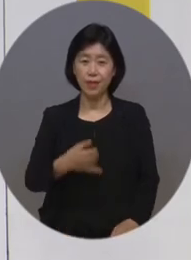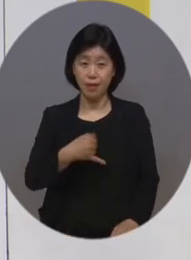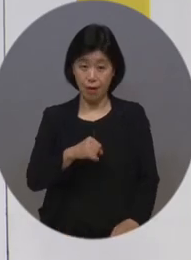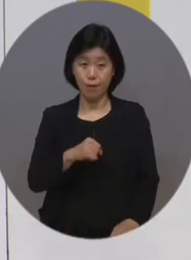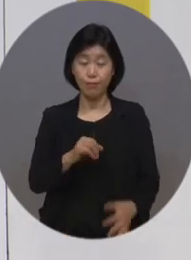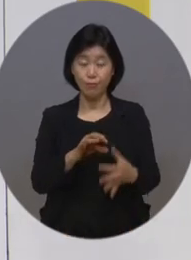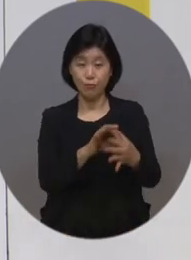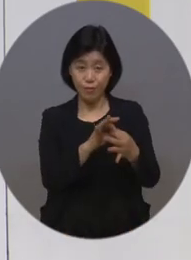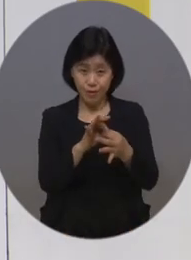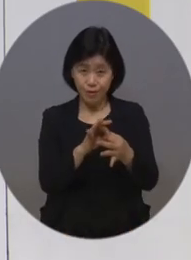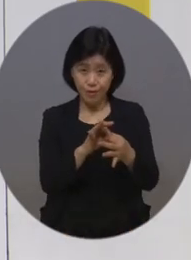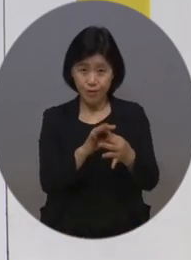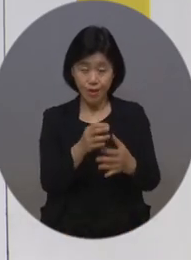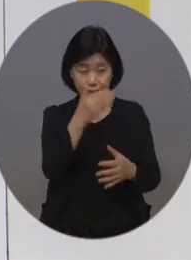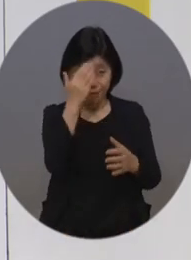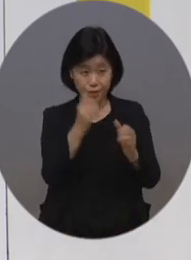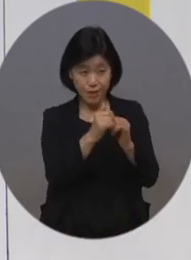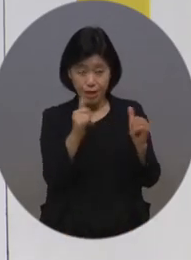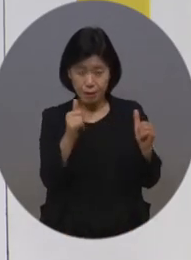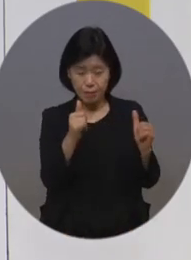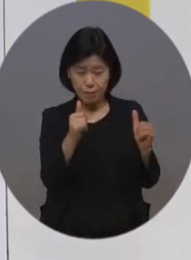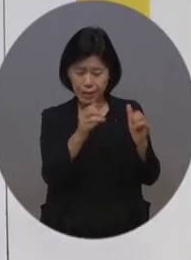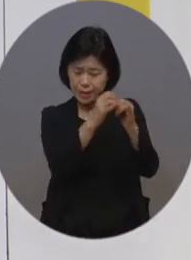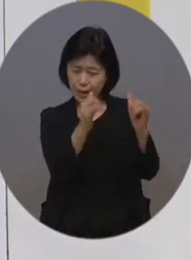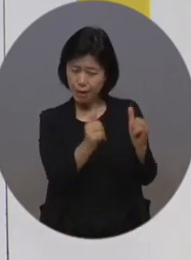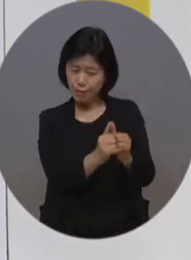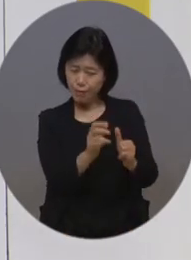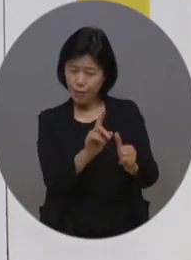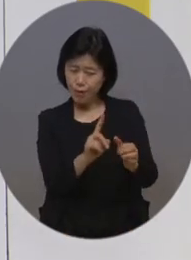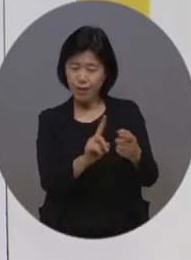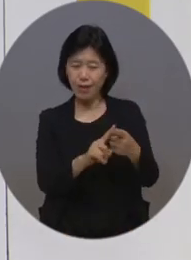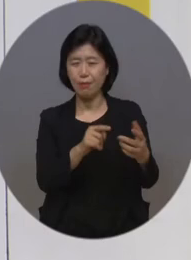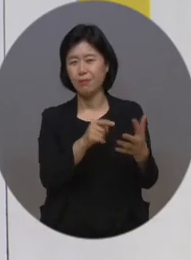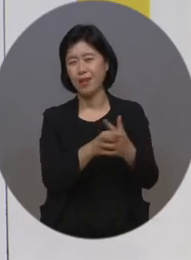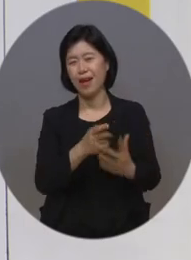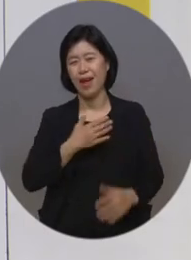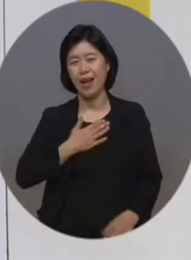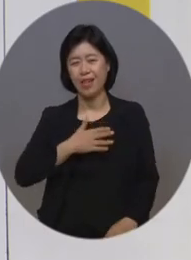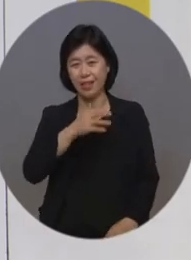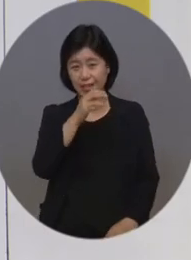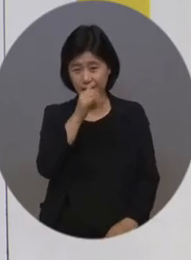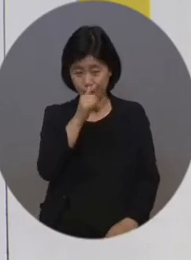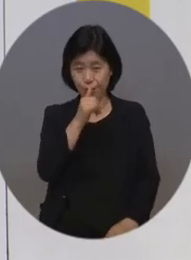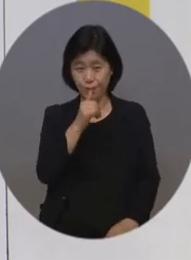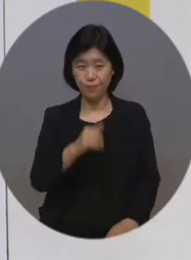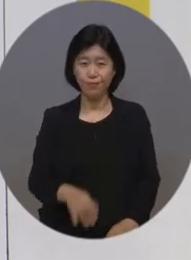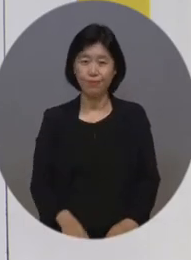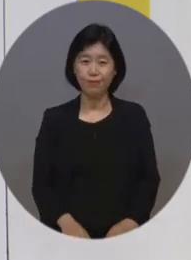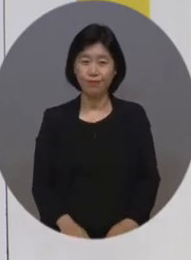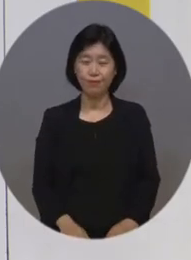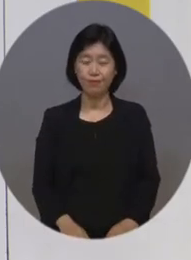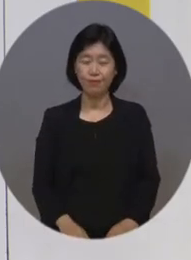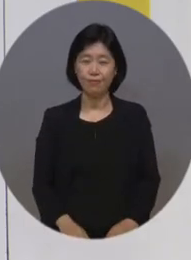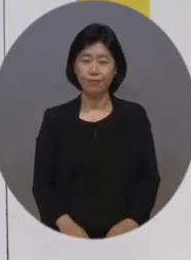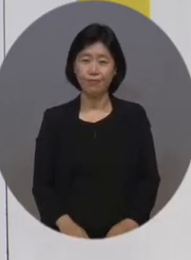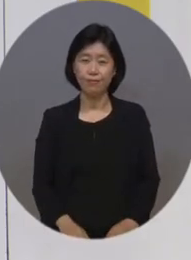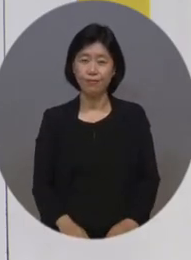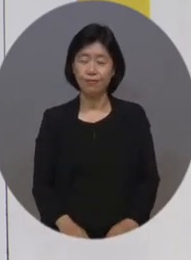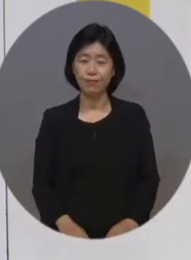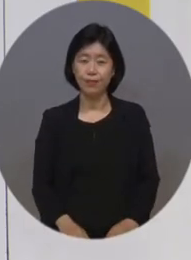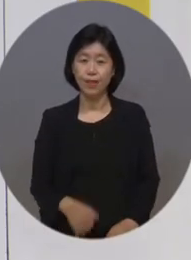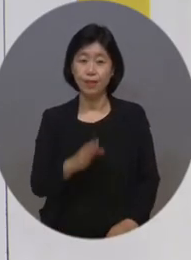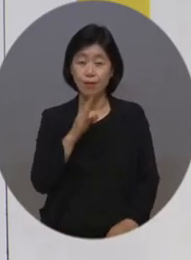또 우리 젊은 세대의 세상을 저도 함께 경험하고 공유할 수 있기 때문에 그런 점에서 너무나 소중한 나에게는 어떻게 보면